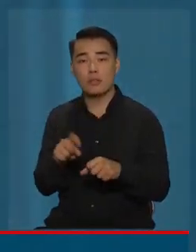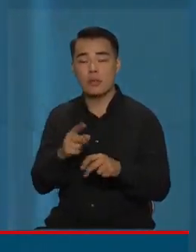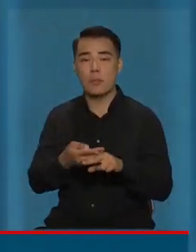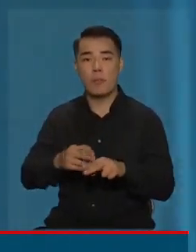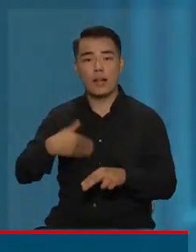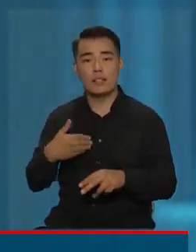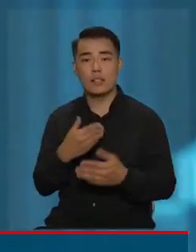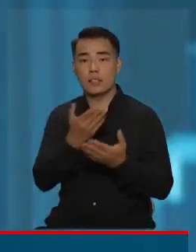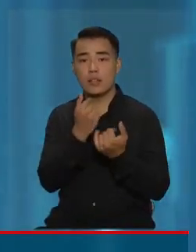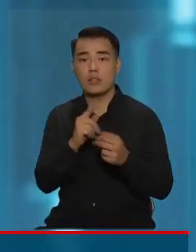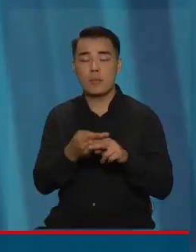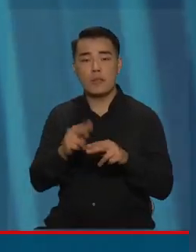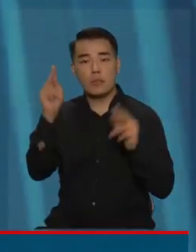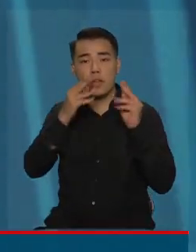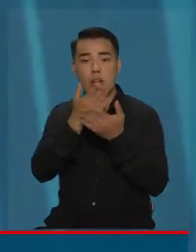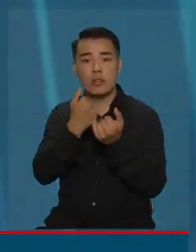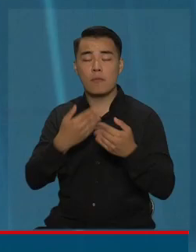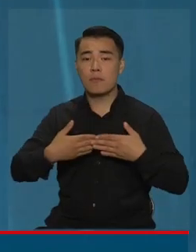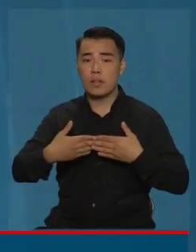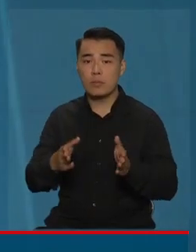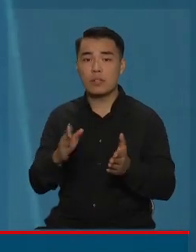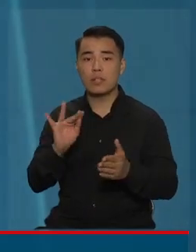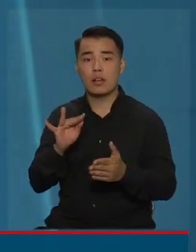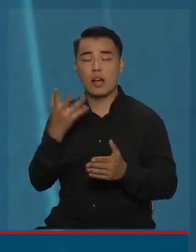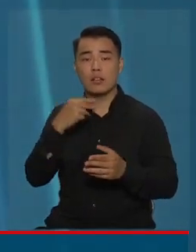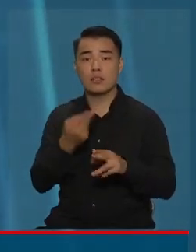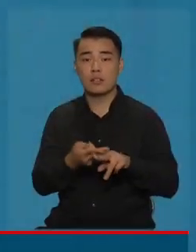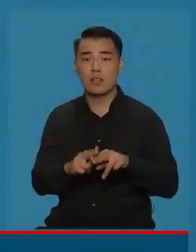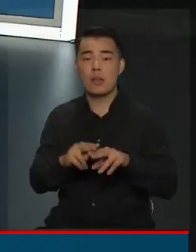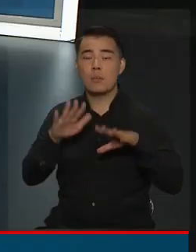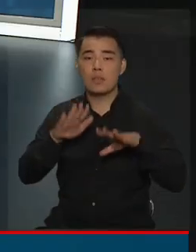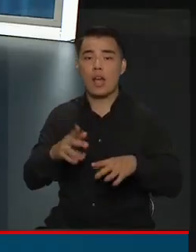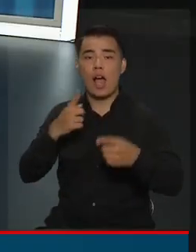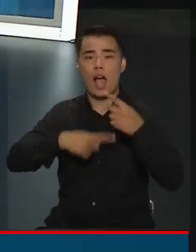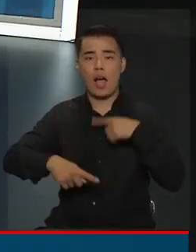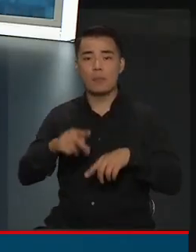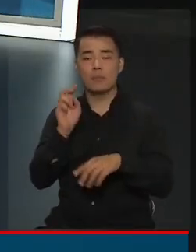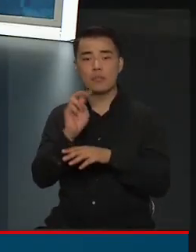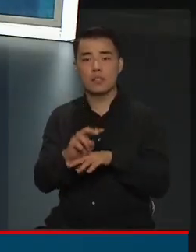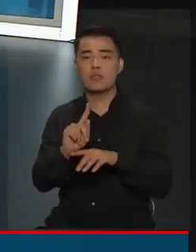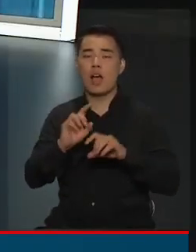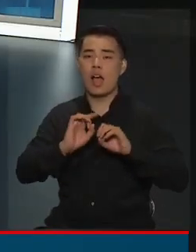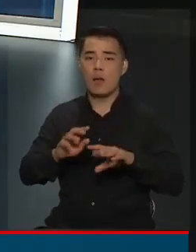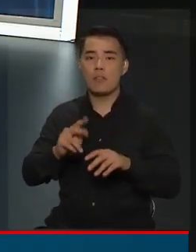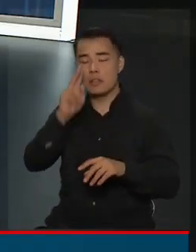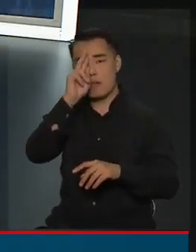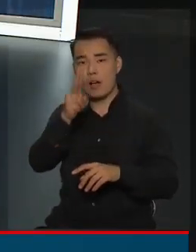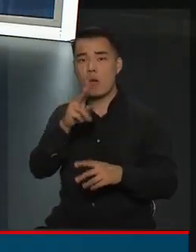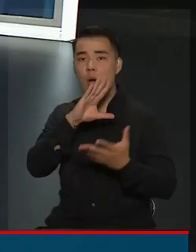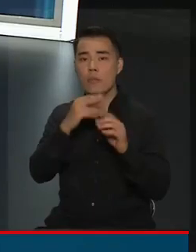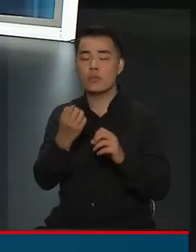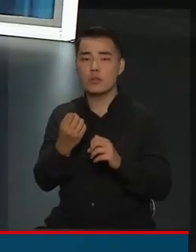жоқ. Мүлдем білімі жоқ, олар шығат, оны сосын өзіңнің мекемеңе қайтадан барлығын түсіндіріп, бір-екі жылдай оған тағы